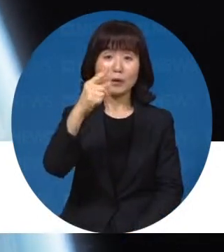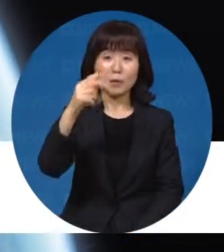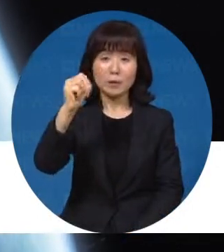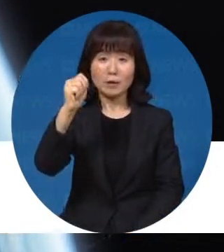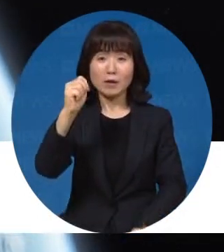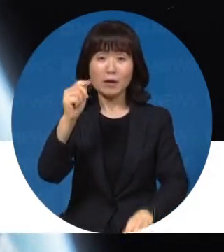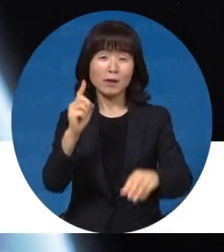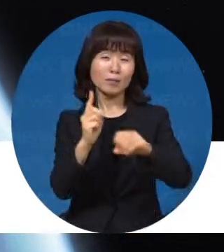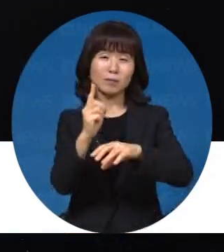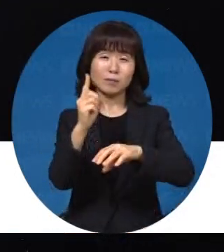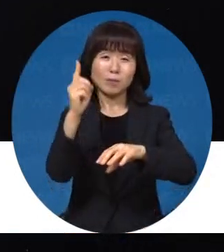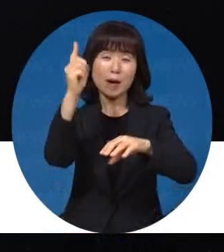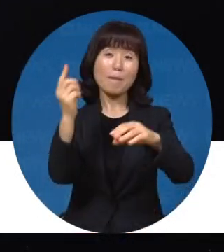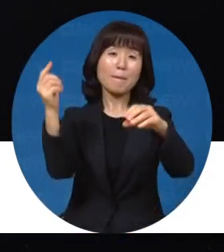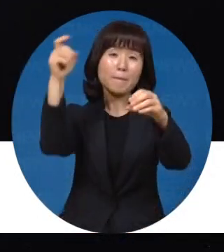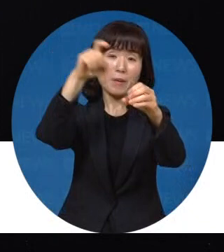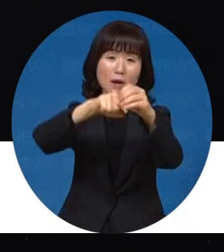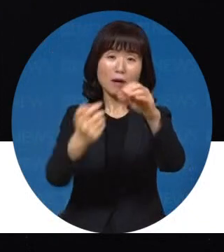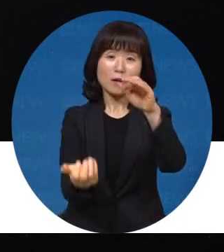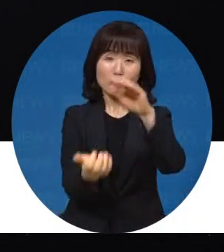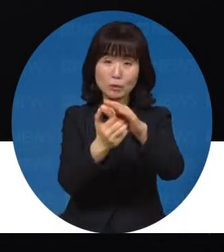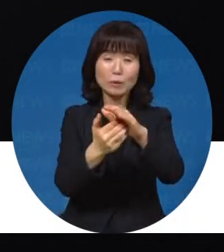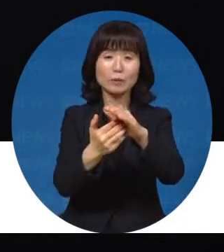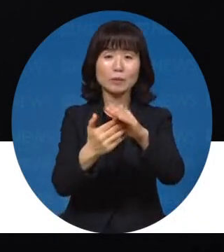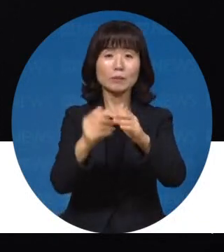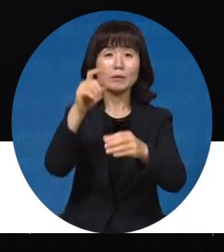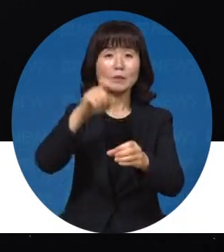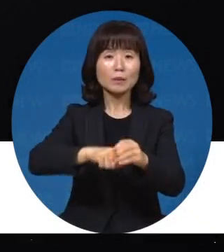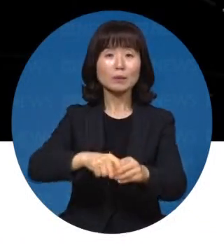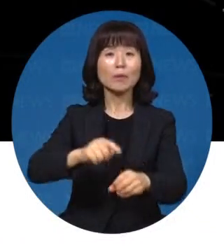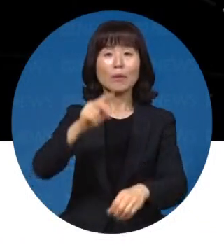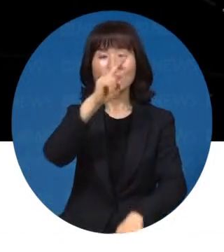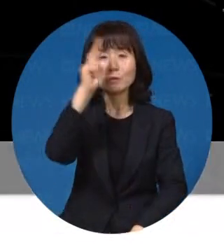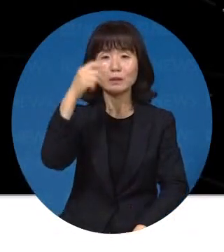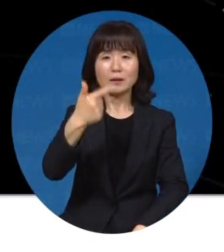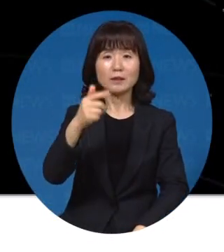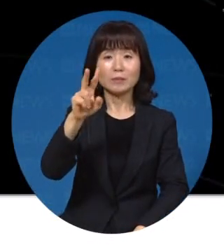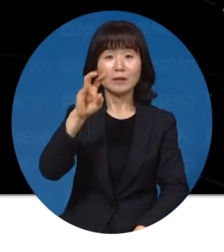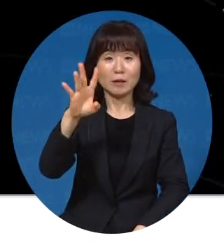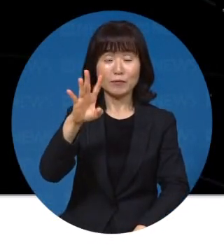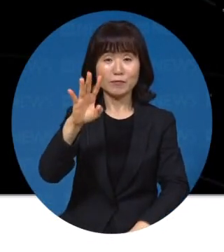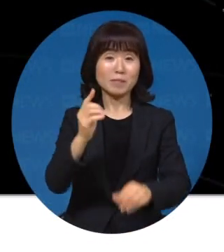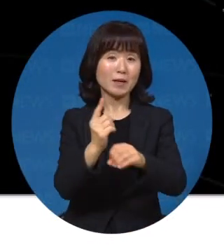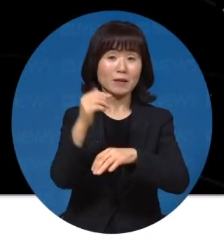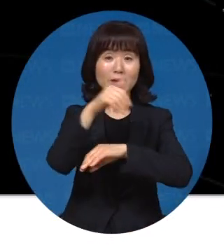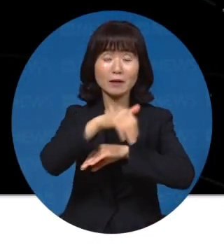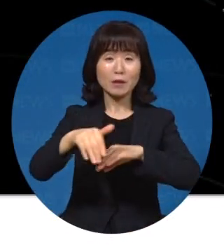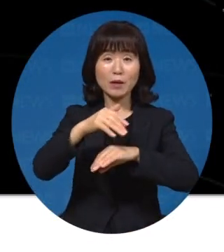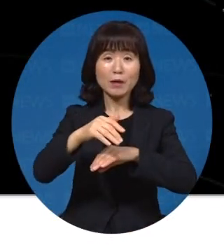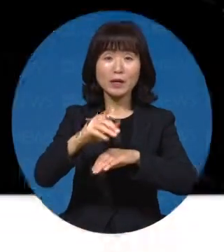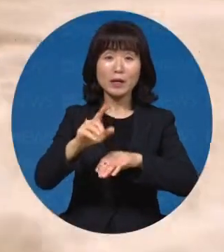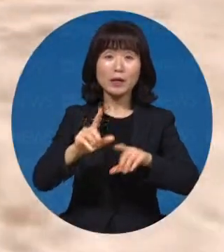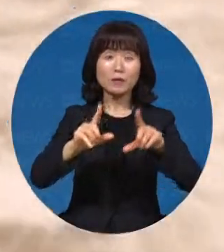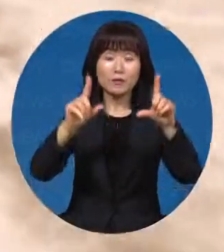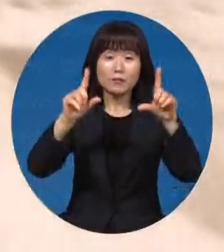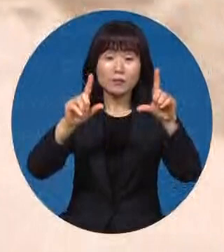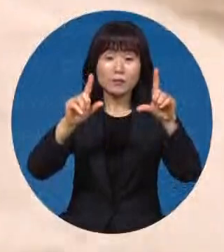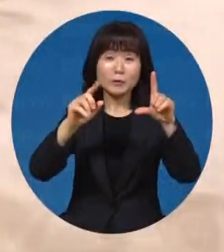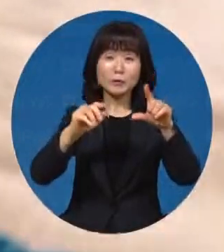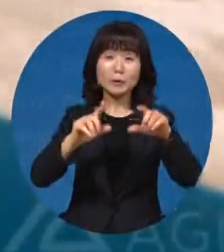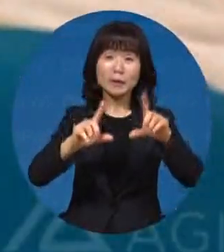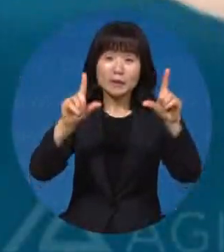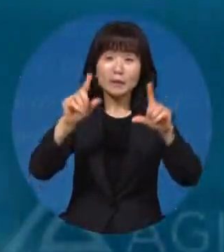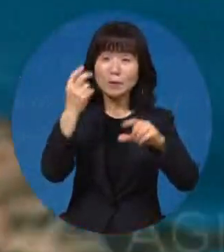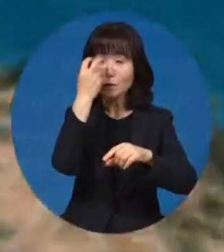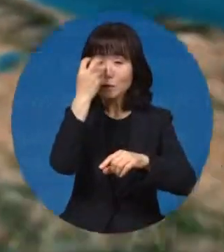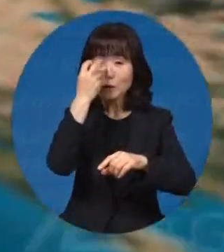있게 발사 시간을 오후 6시 24분으로 정했습니다. 우주 날씨를 관측할 큐브 위성 도요샌 4기도